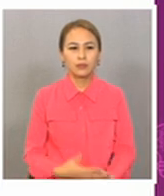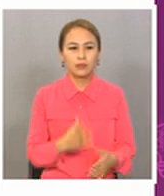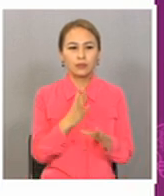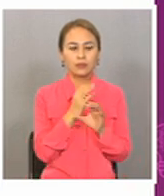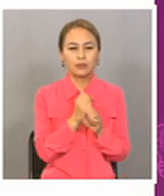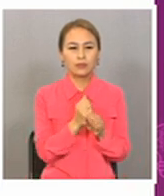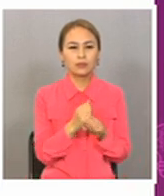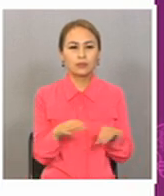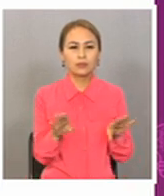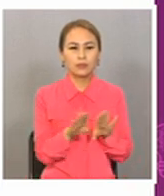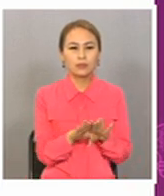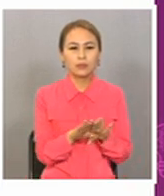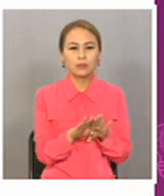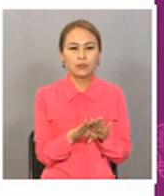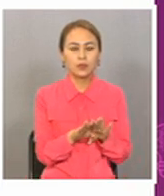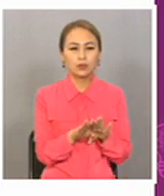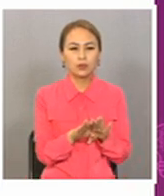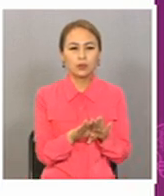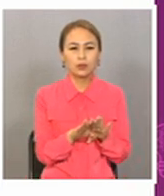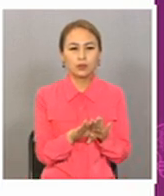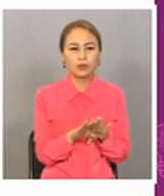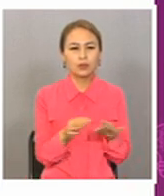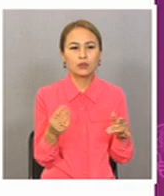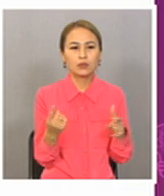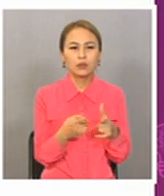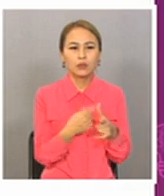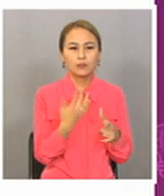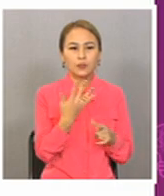ортақ бөлгіші. Сонда қысқартатын болсақ, 5